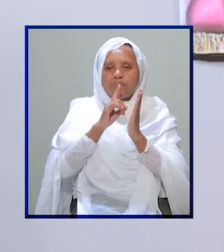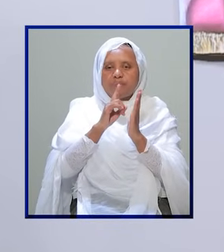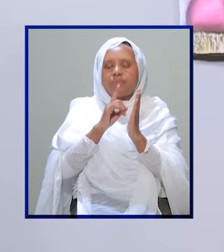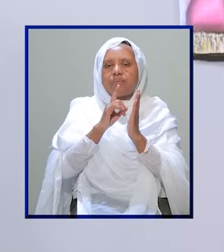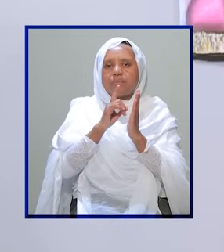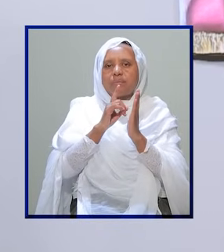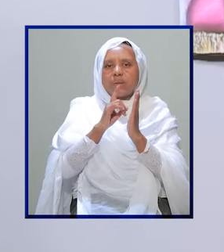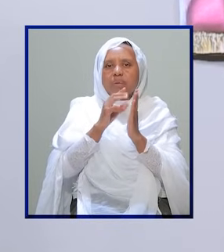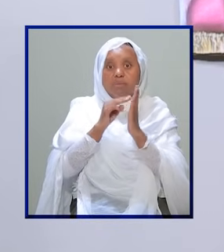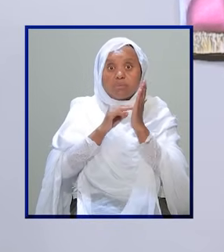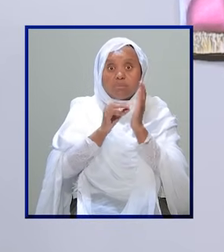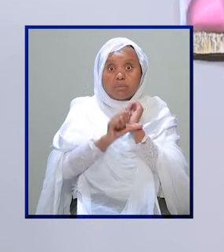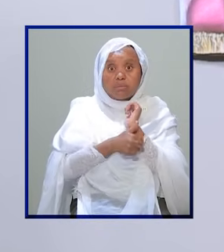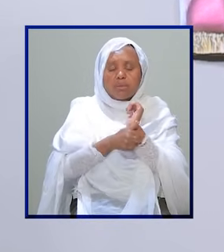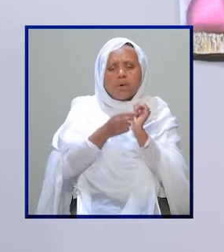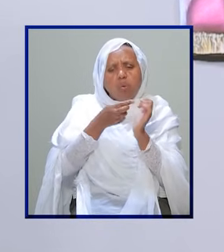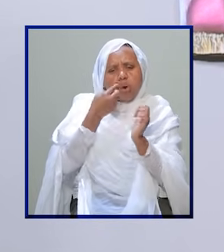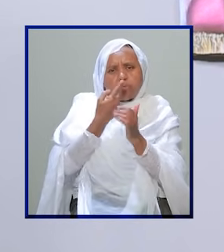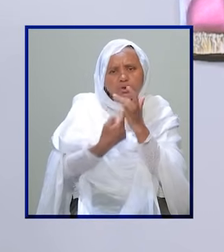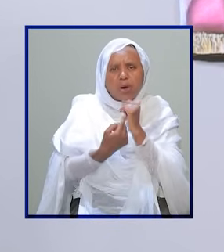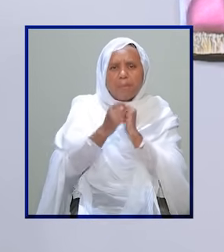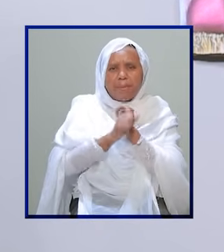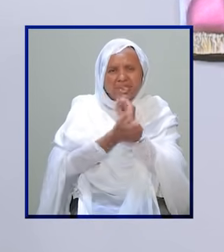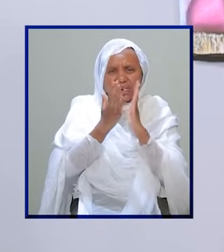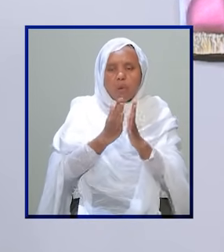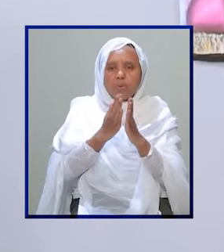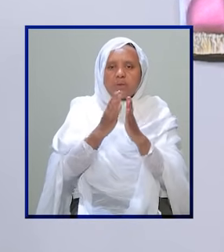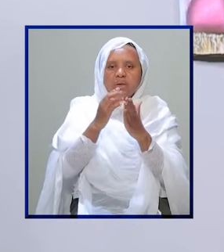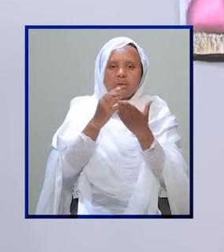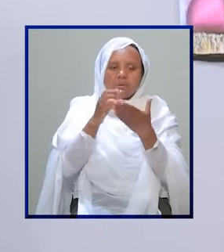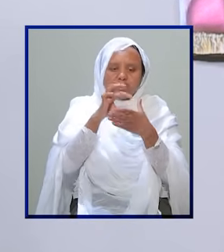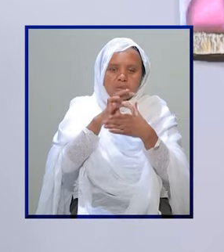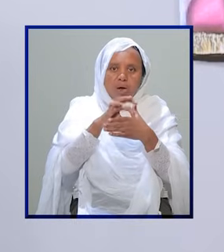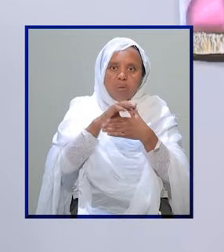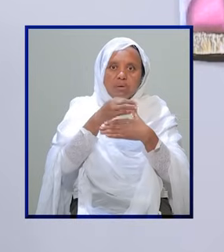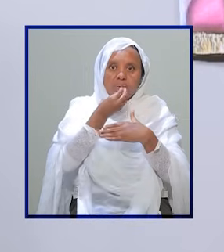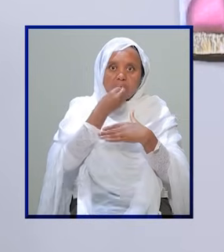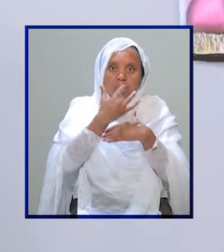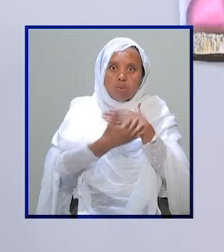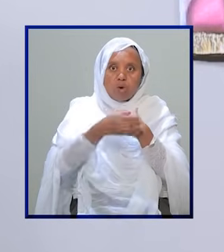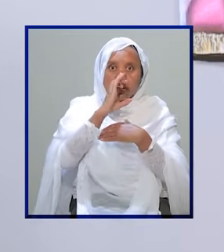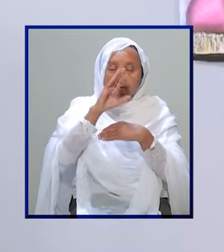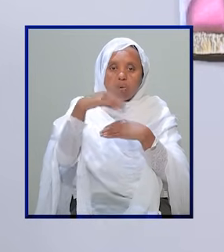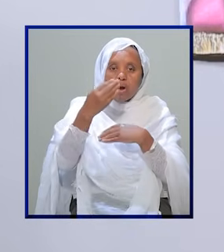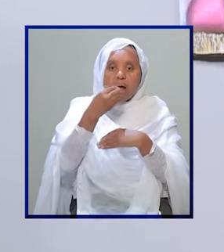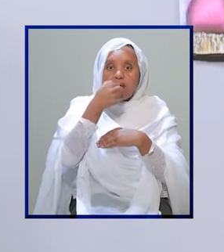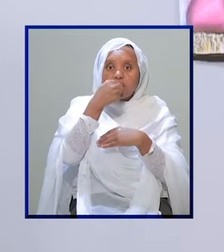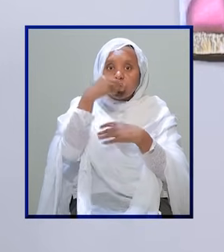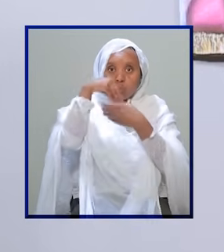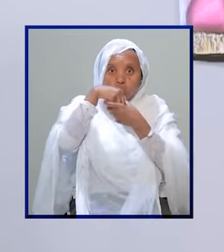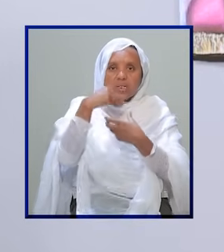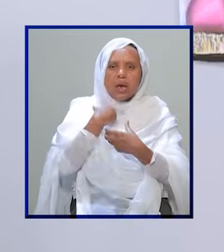ጸበል ለቆራቢዎች ነው። በመሰረታዊነት ሲነሳ ስጋውን ከበሉን ደሙን ከጠጣን በኋላ ምንድነው አፋችን ውስጥ